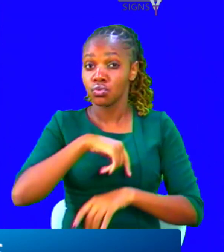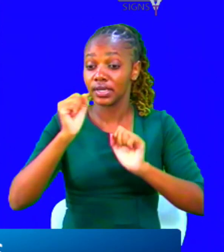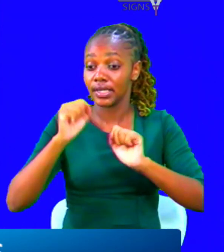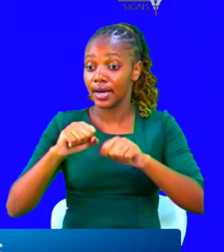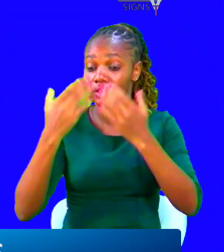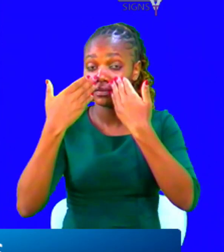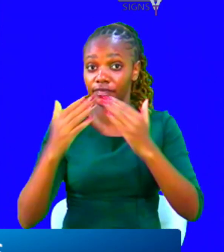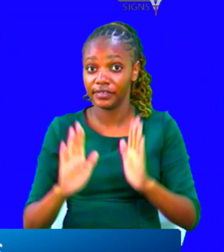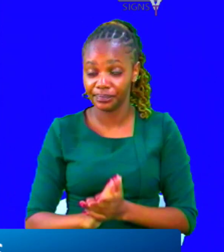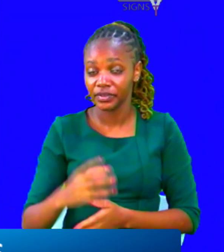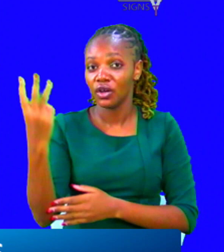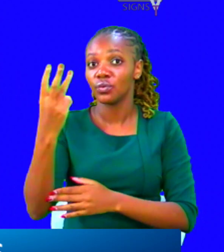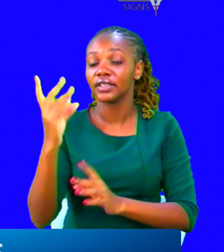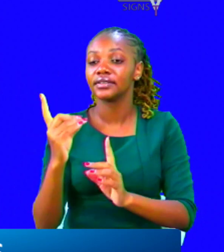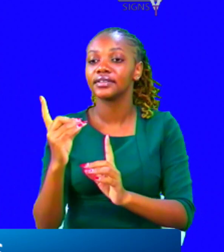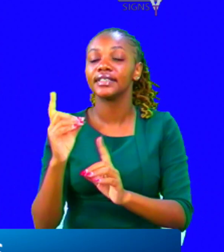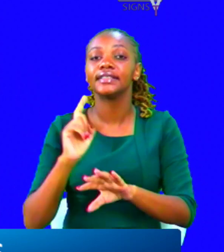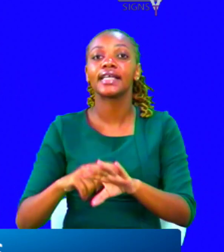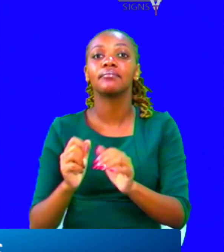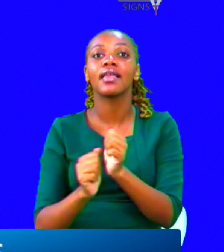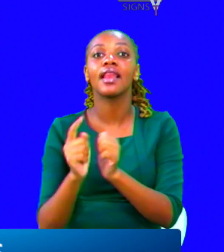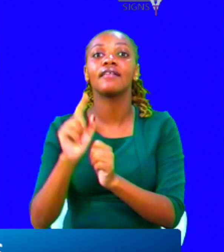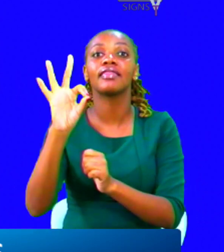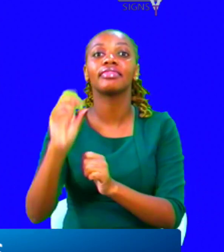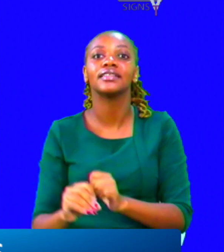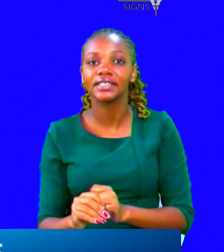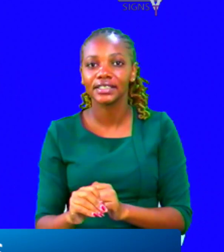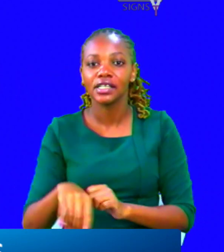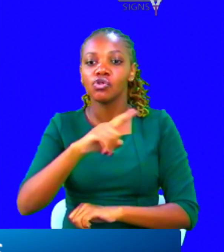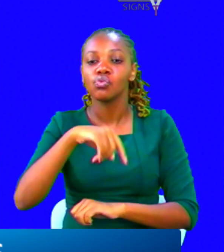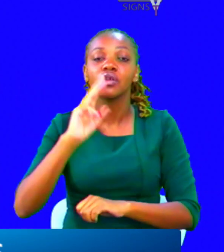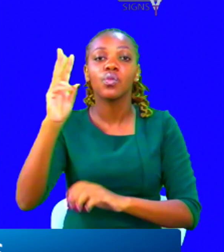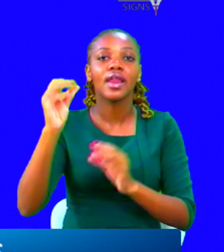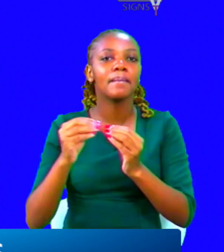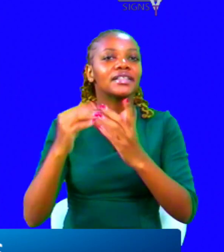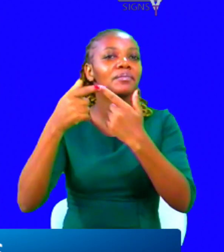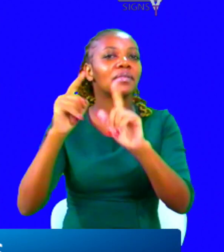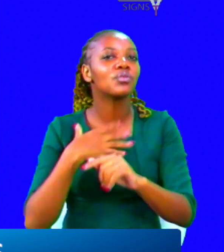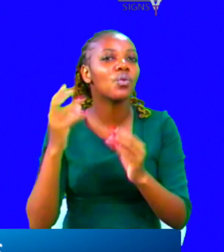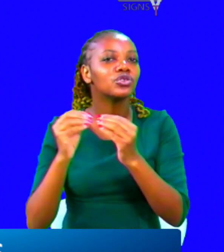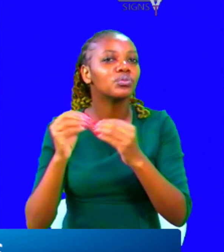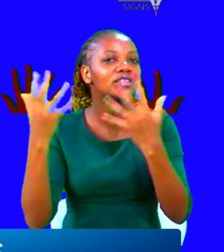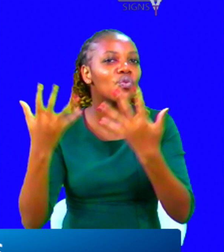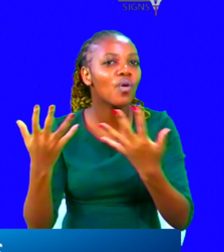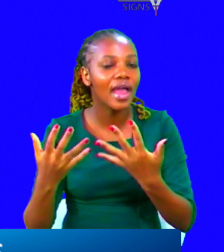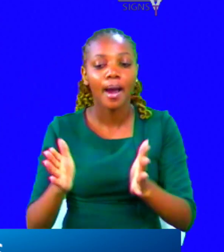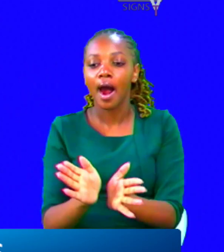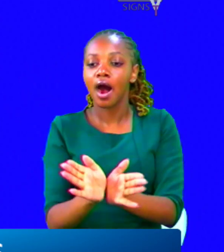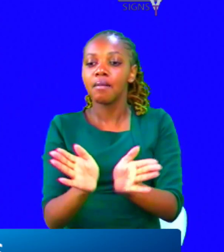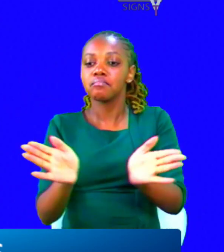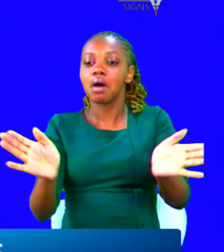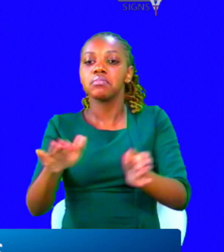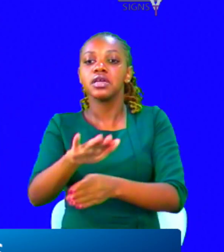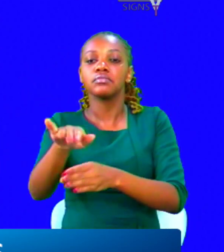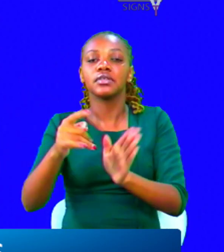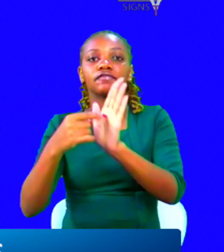Sitaki. We have agreed on Wednesday 11:30 a.m. we shall meet, but we want to meet in